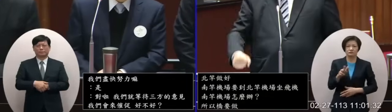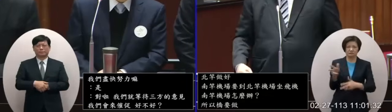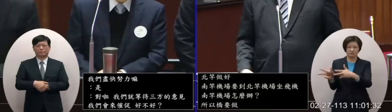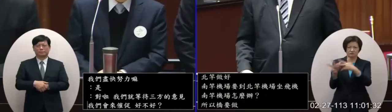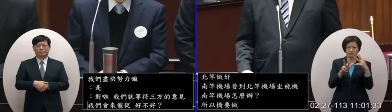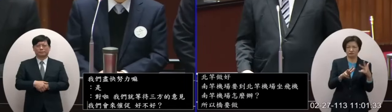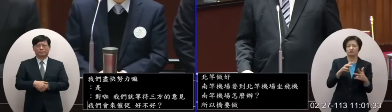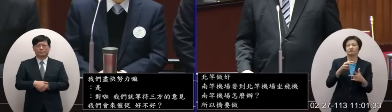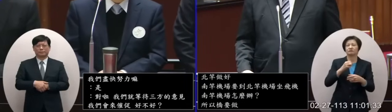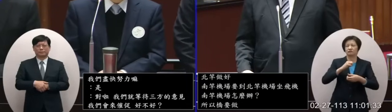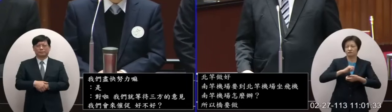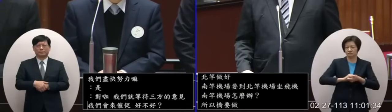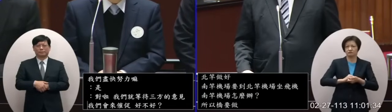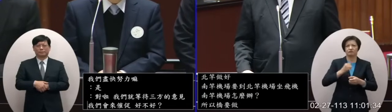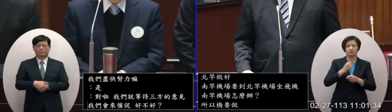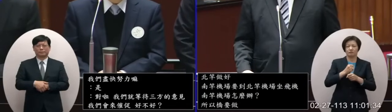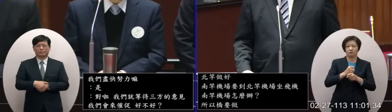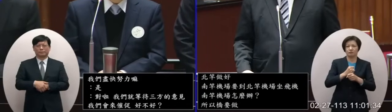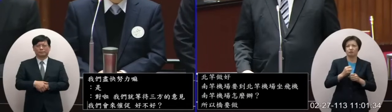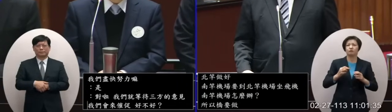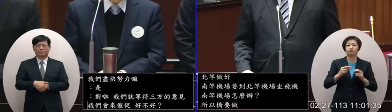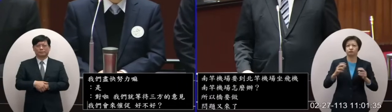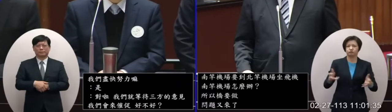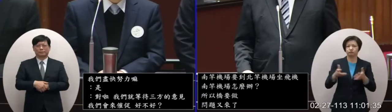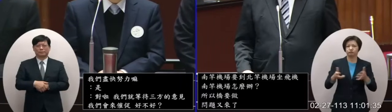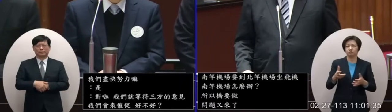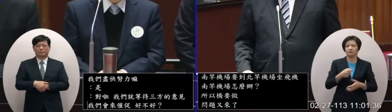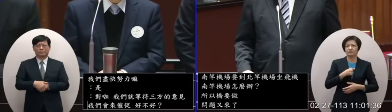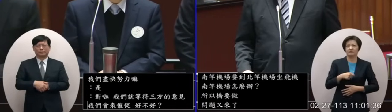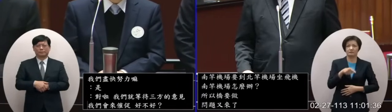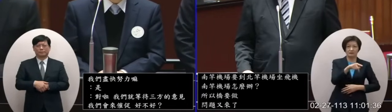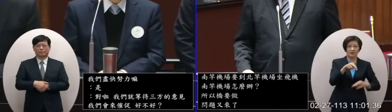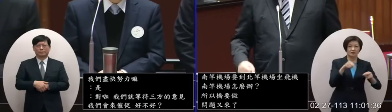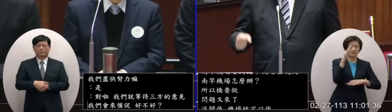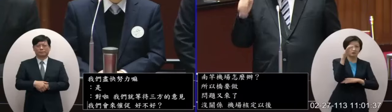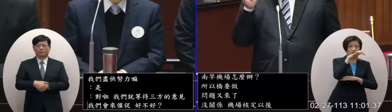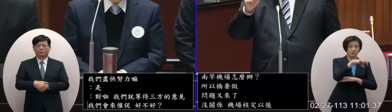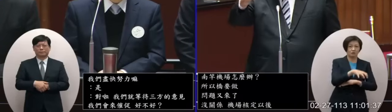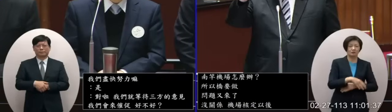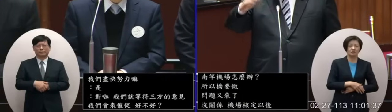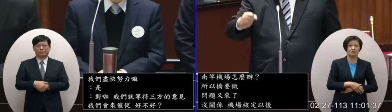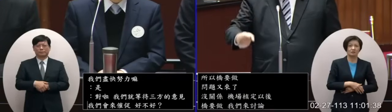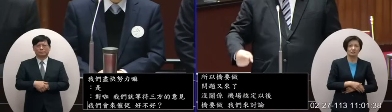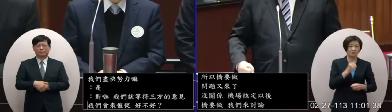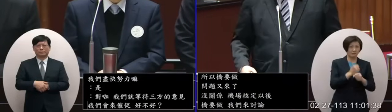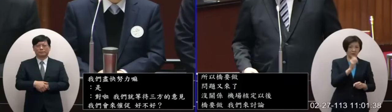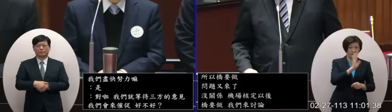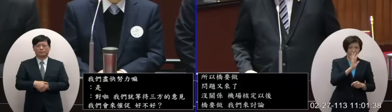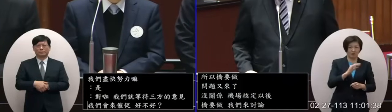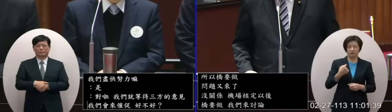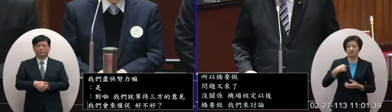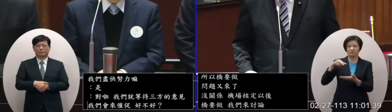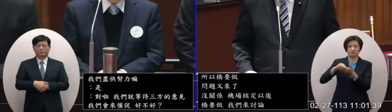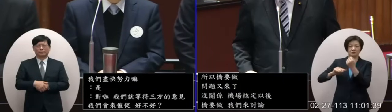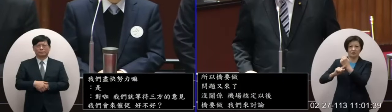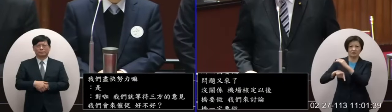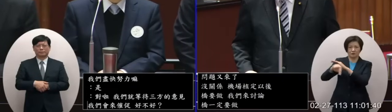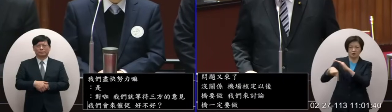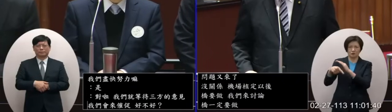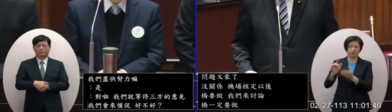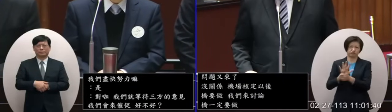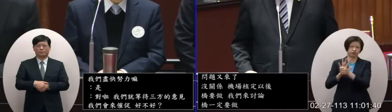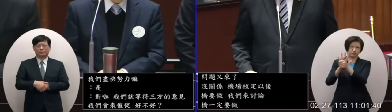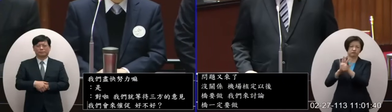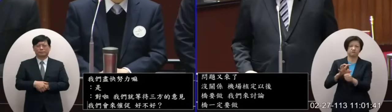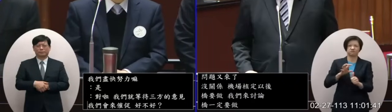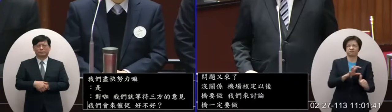要做，桥一定要做。我想你行政部门不做，我们立法委员来，我们立法院来推，好，我会逼